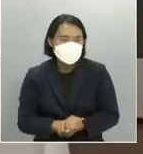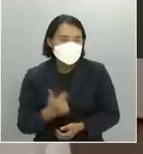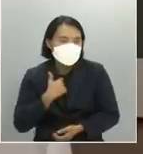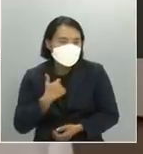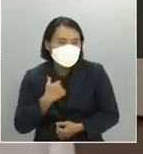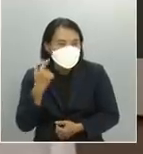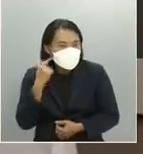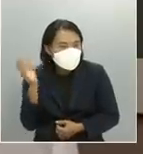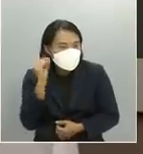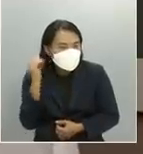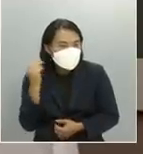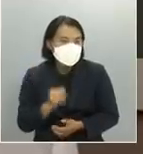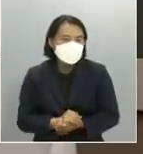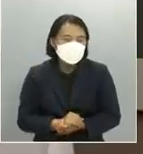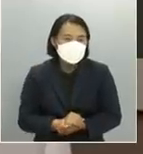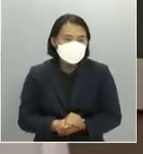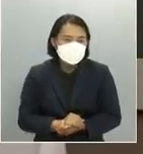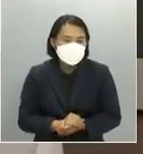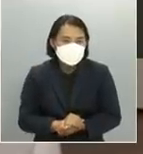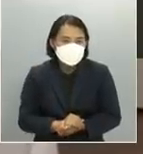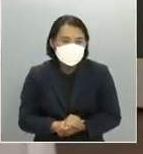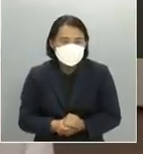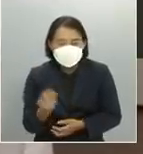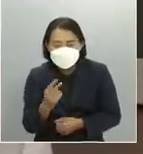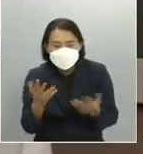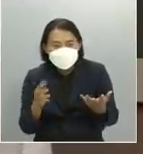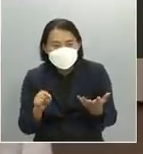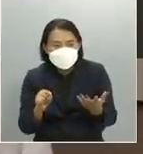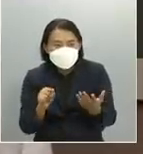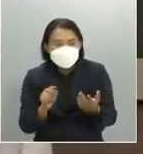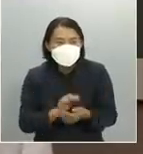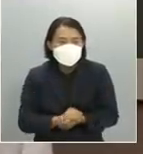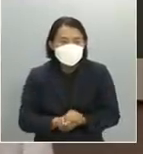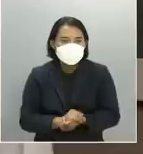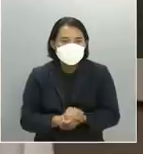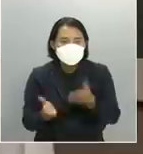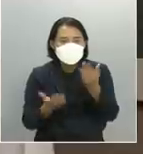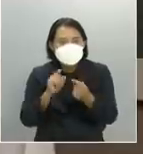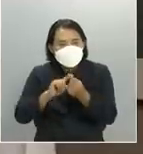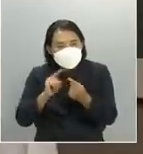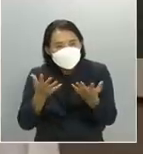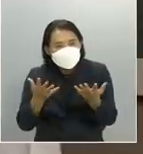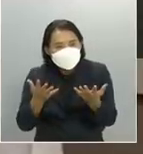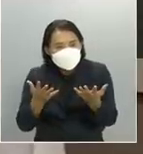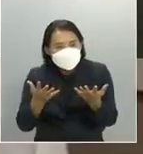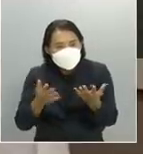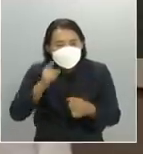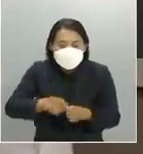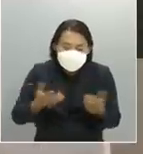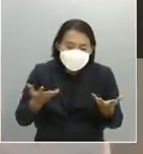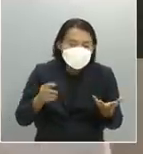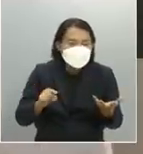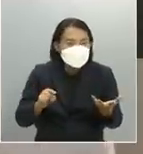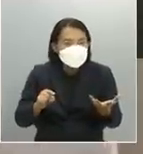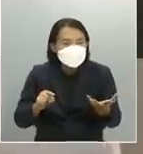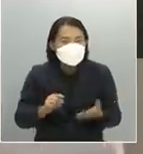าเราจะสองข้อนี้อาจจะไม่จริงกันสองข้อมาได้เรื่องจะจริงข้อหนึ่งข้อใดก็ได้หรืออาจจะไม่จริงเลยทั้งสองข้อก็